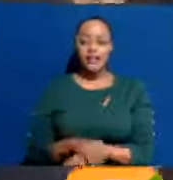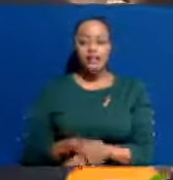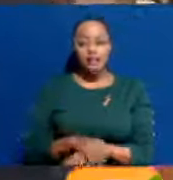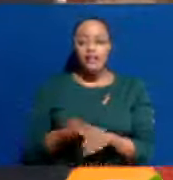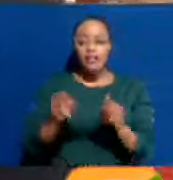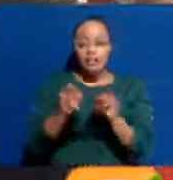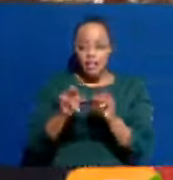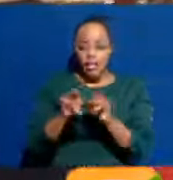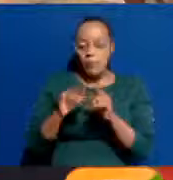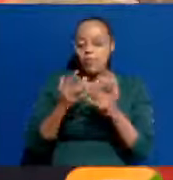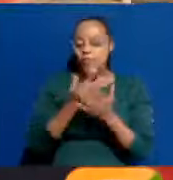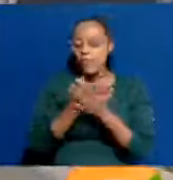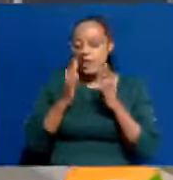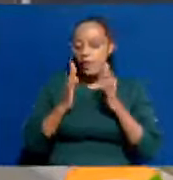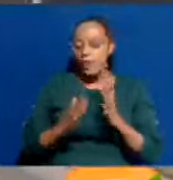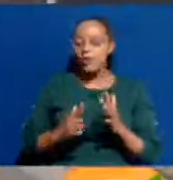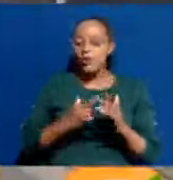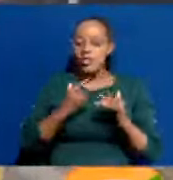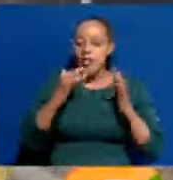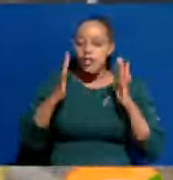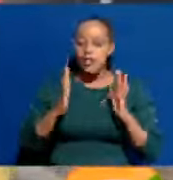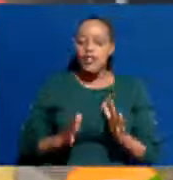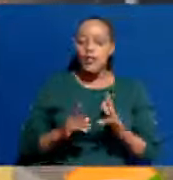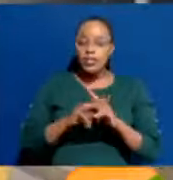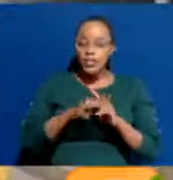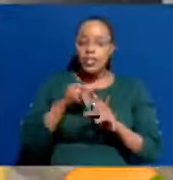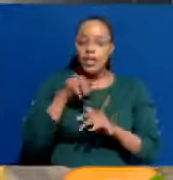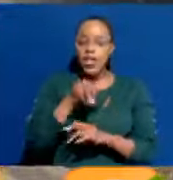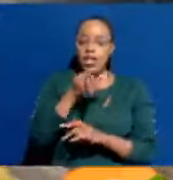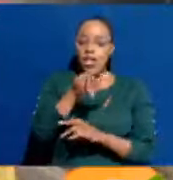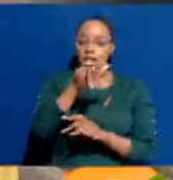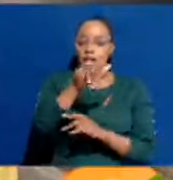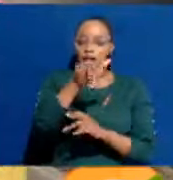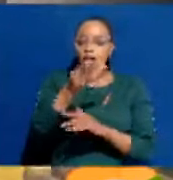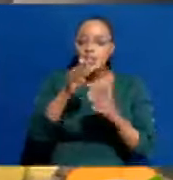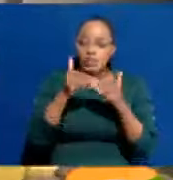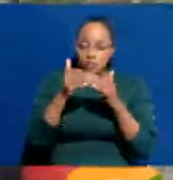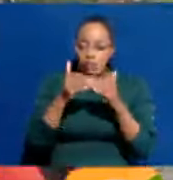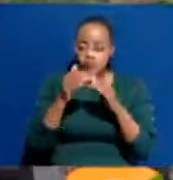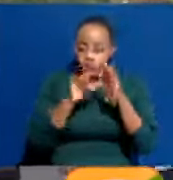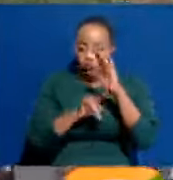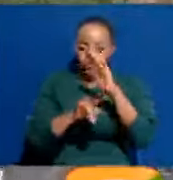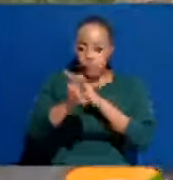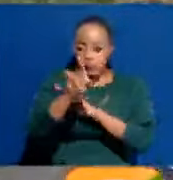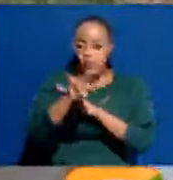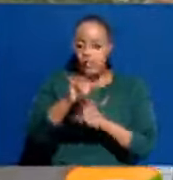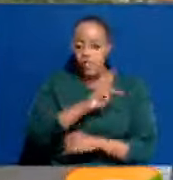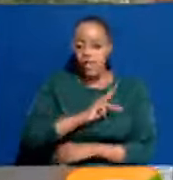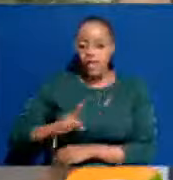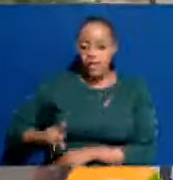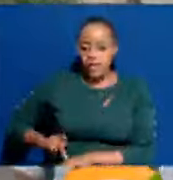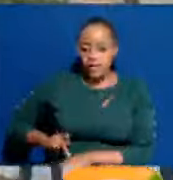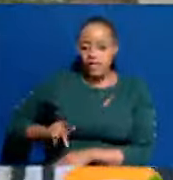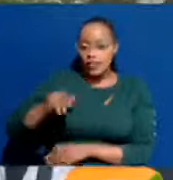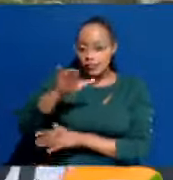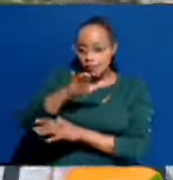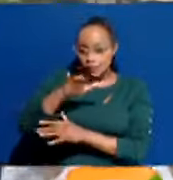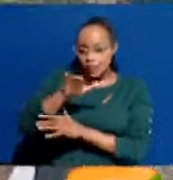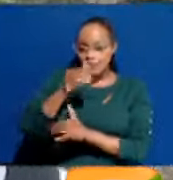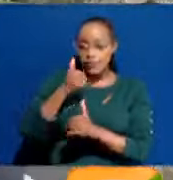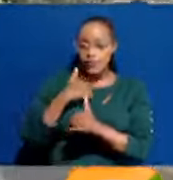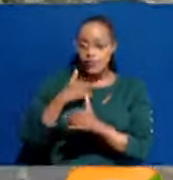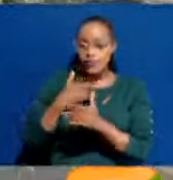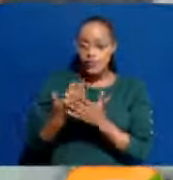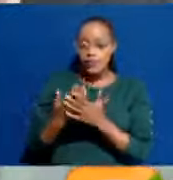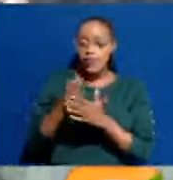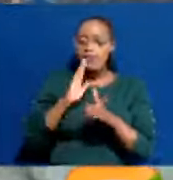Kama mtalii yote yule, tunaanza kutembea kuelekea lango la kuingia kwenye mji wa kifalme ulioko na urefu wa zaidi ya